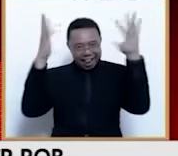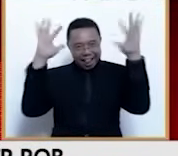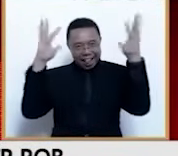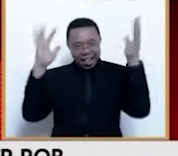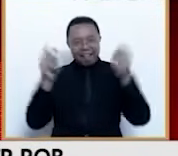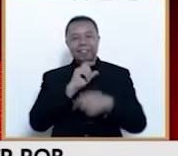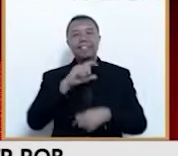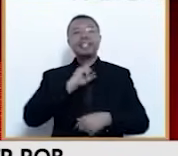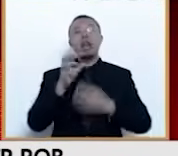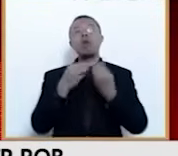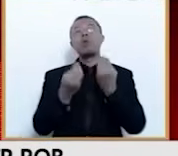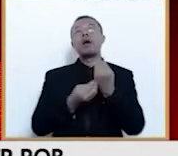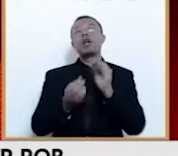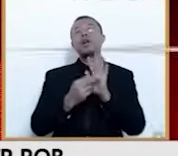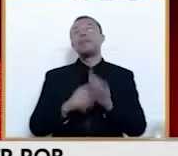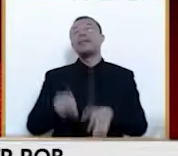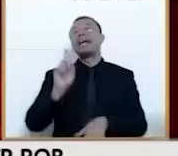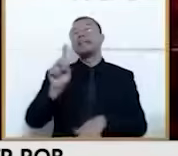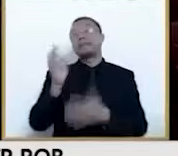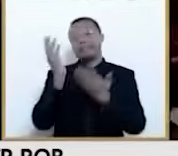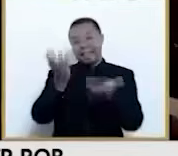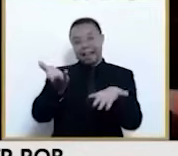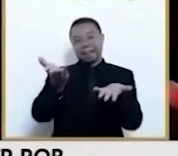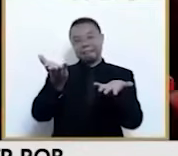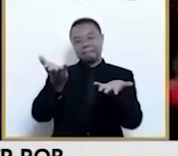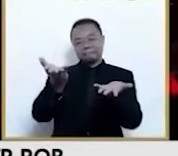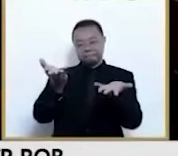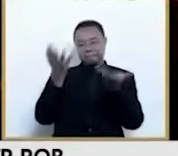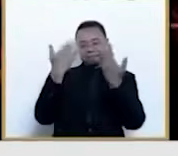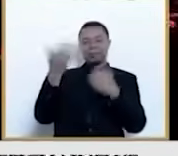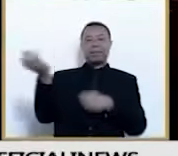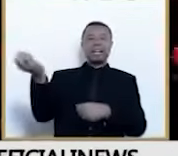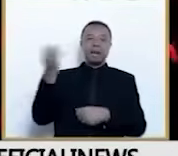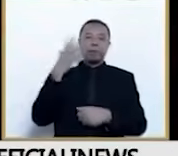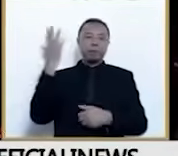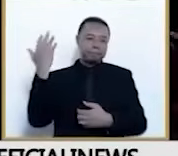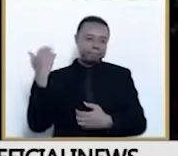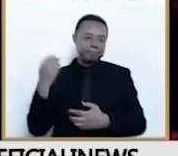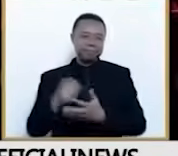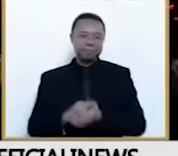tentunya untuk calon wakil gubernur nomor urut 1 yang telah memberikan jawaban.